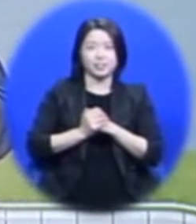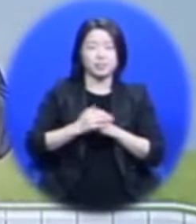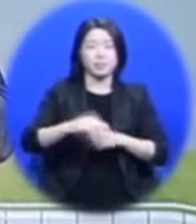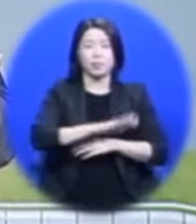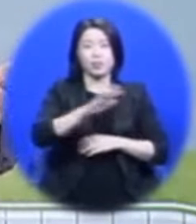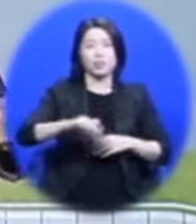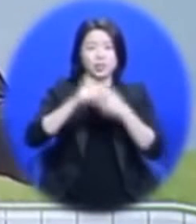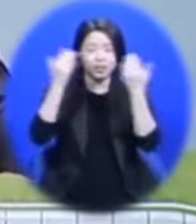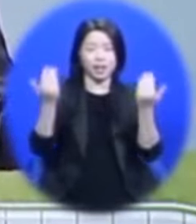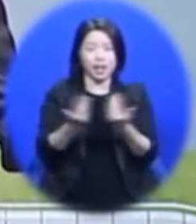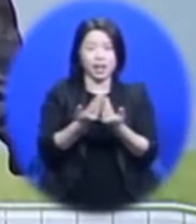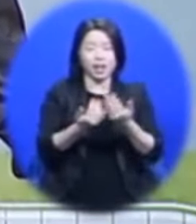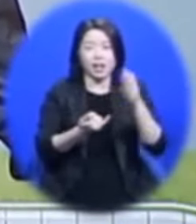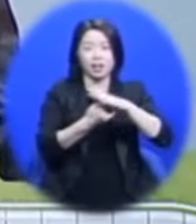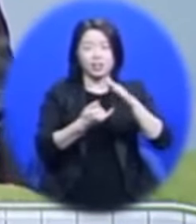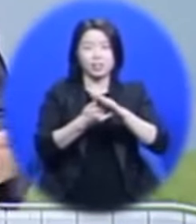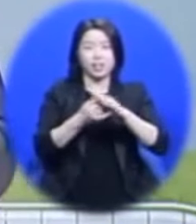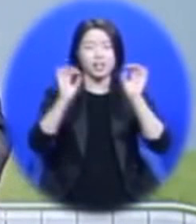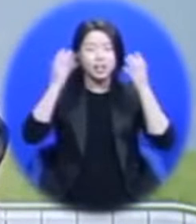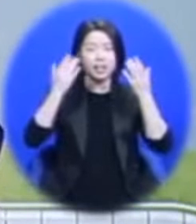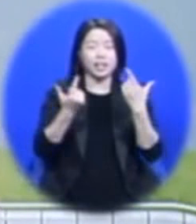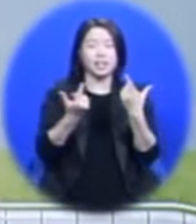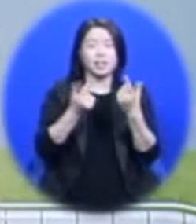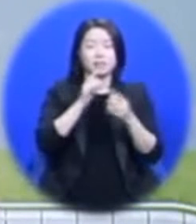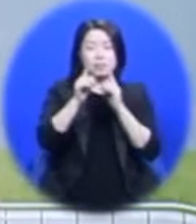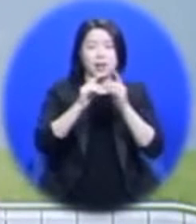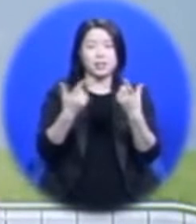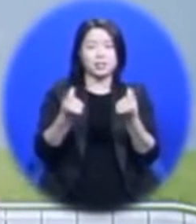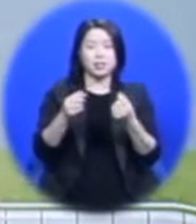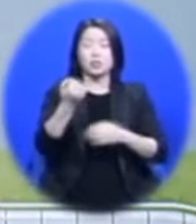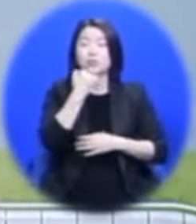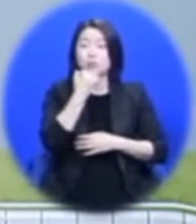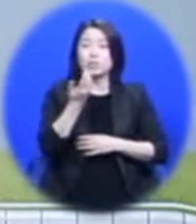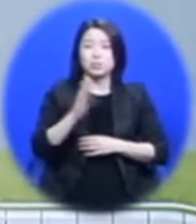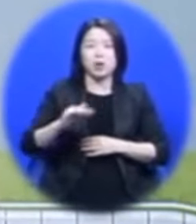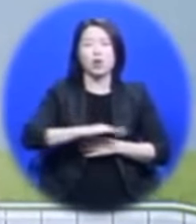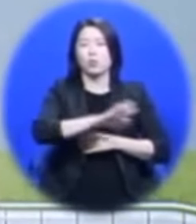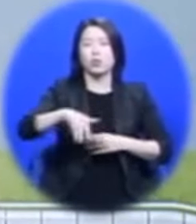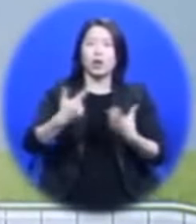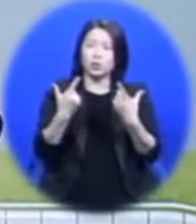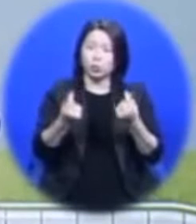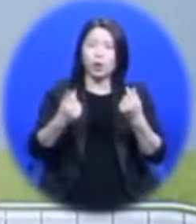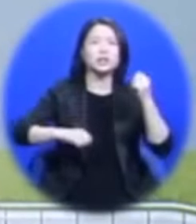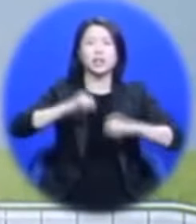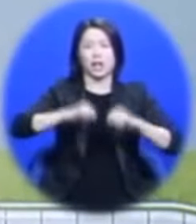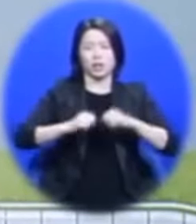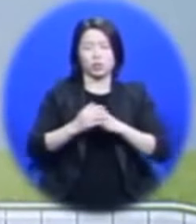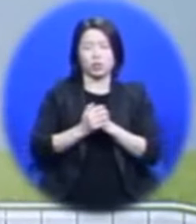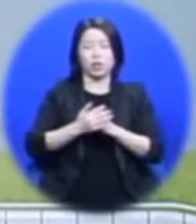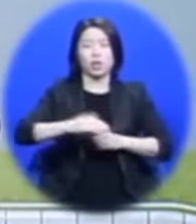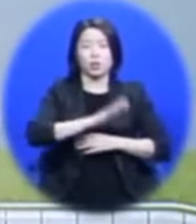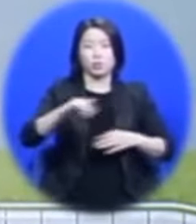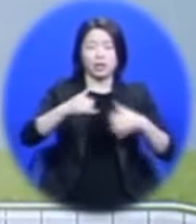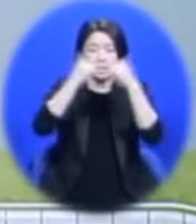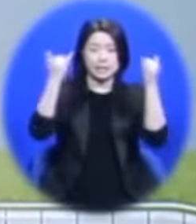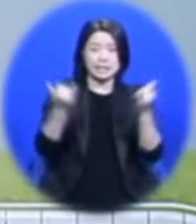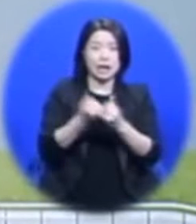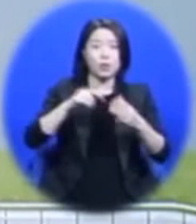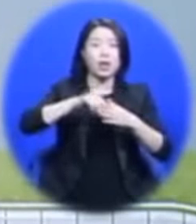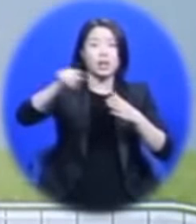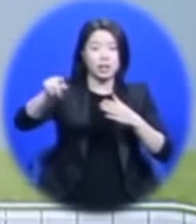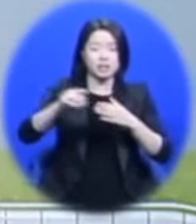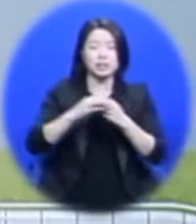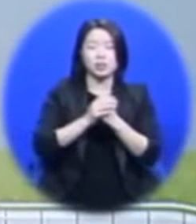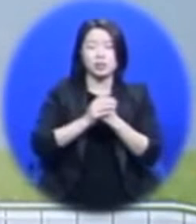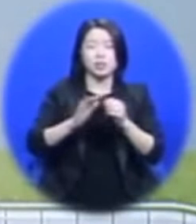우리 다 어린애들 이야기처럼 웃지만요, 우리가 꼭 그렇게 한다니까요. 우리가 사회에 나가서 사람들과 같이 어울려